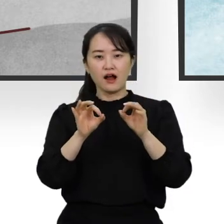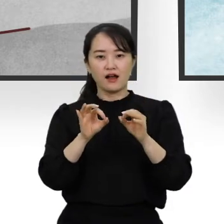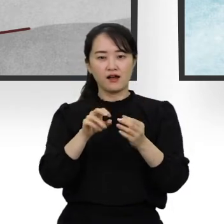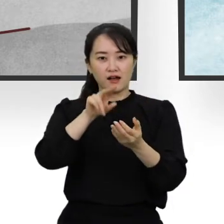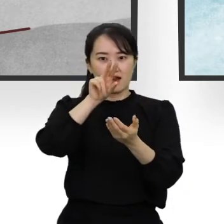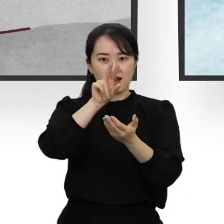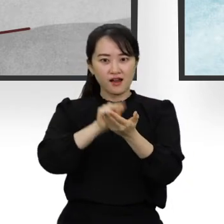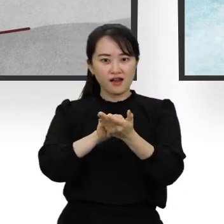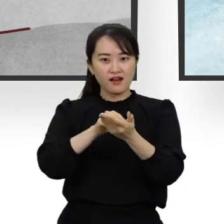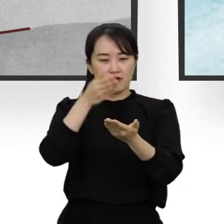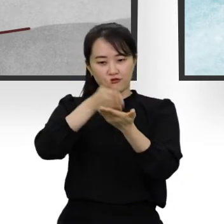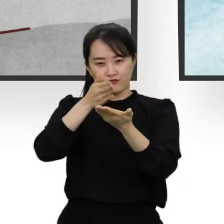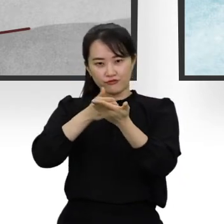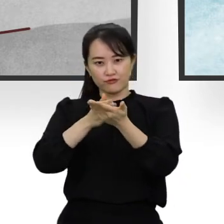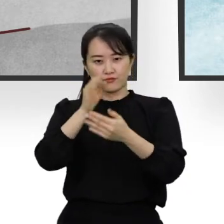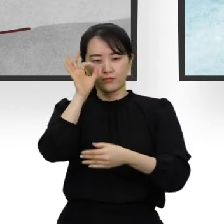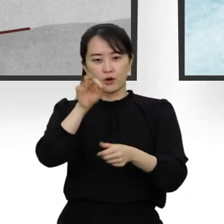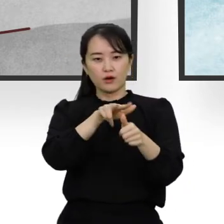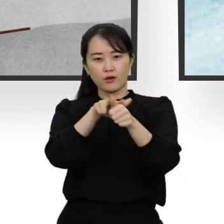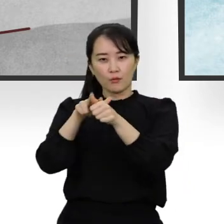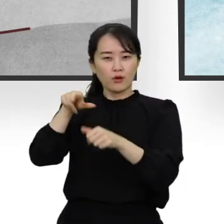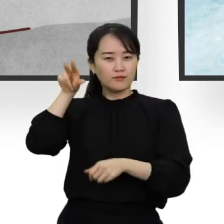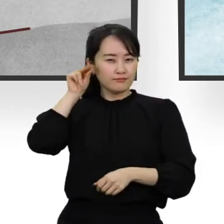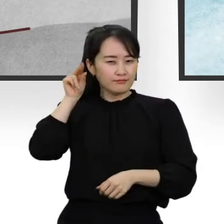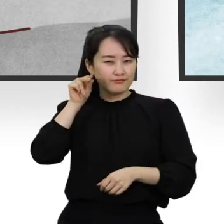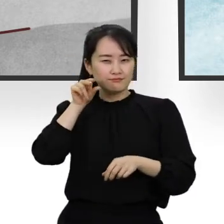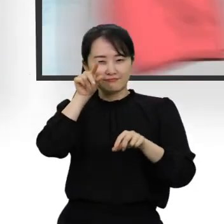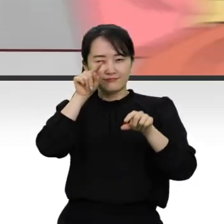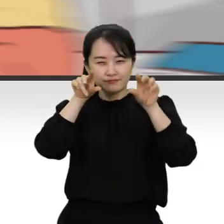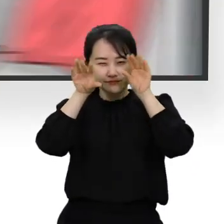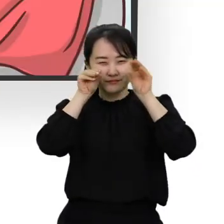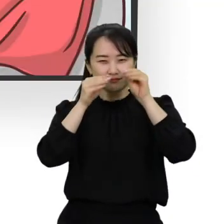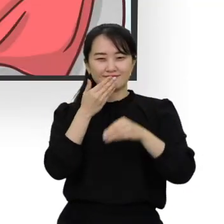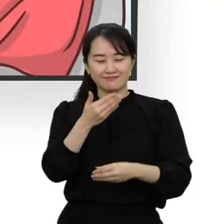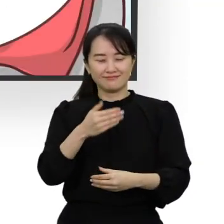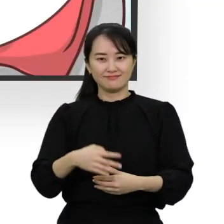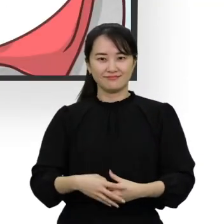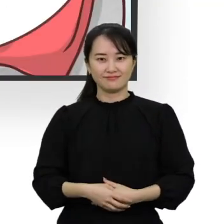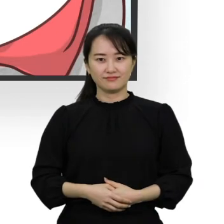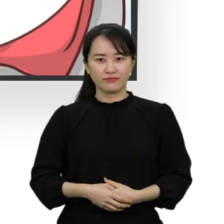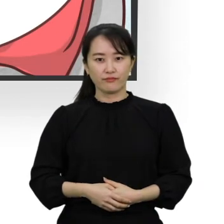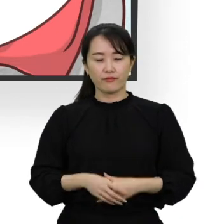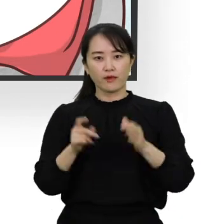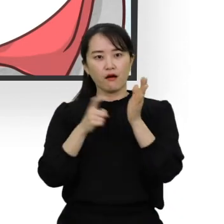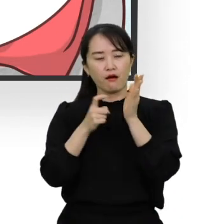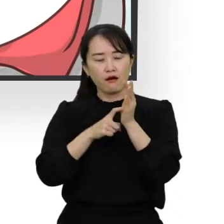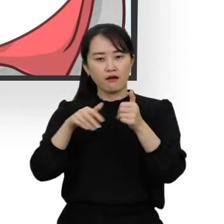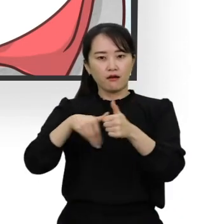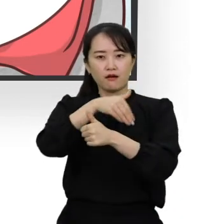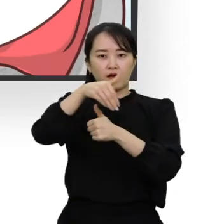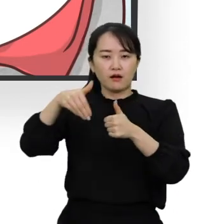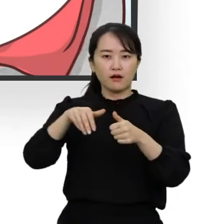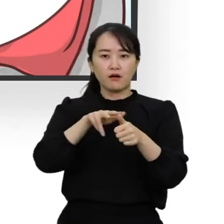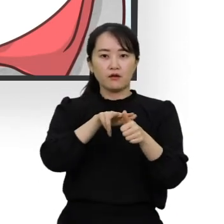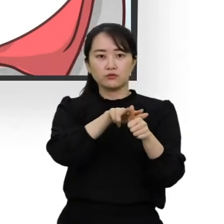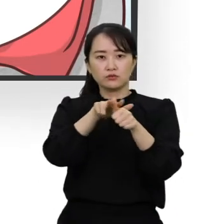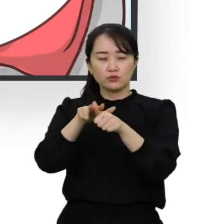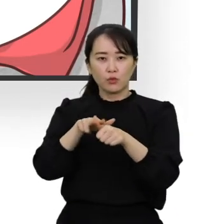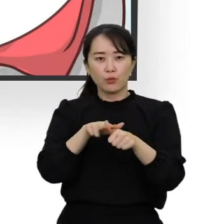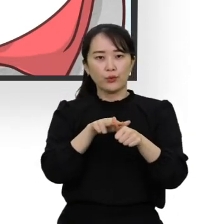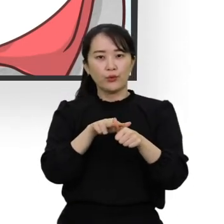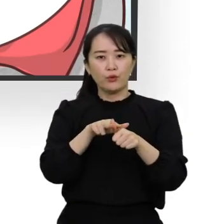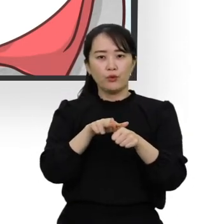방법 등 정보를 제대로 얻을 수 있었기 때문입니다. 위급한 순간에 정보를 제대로 얻지 못하면